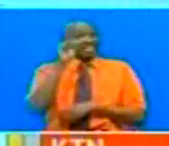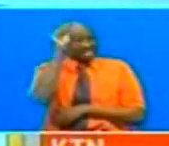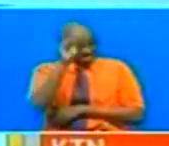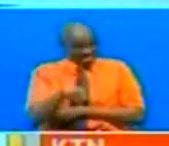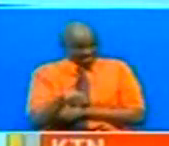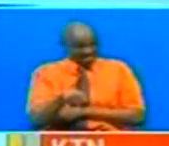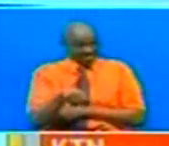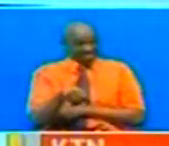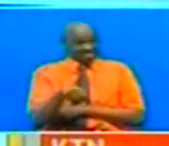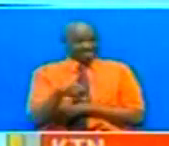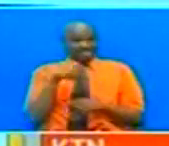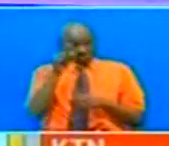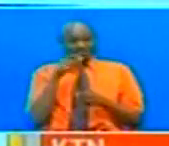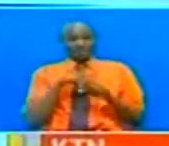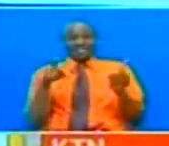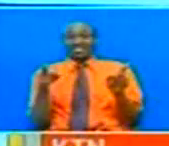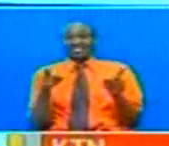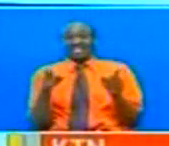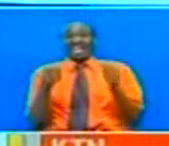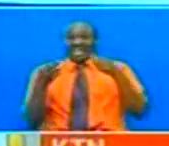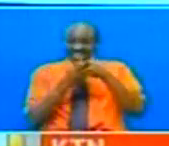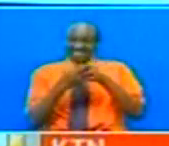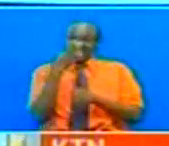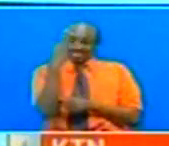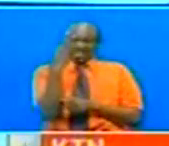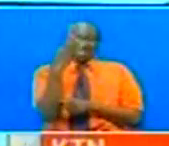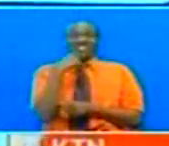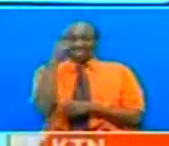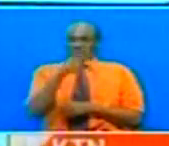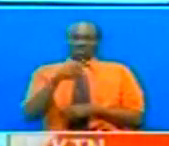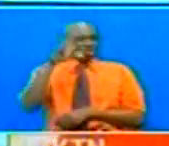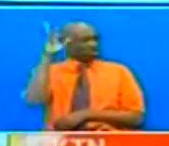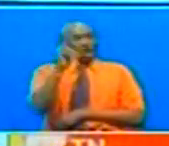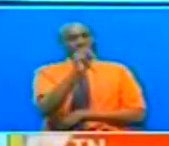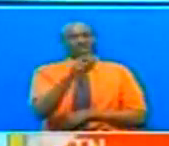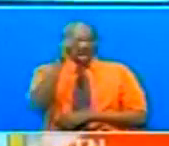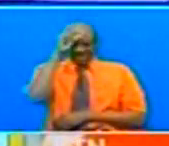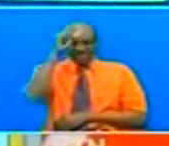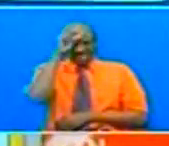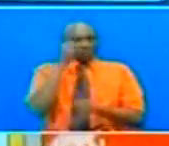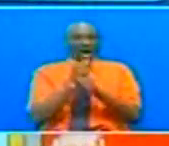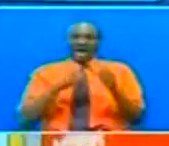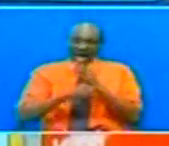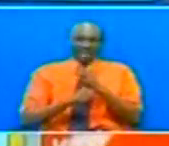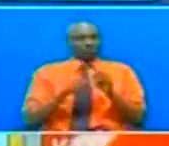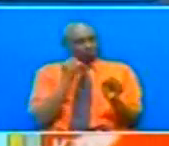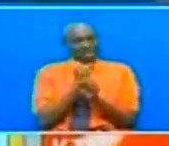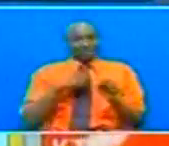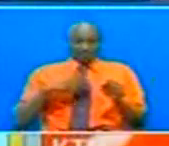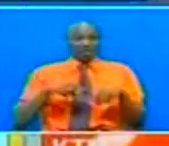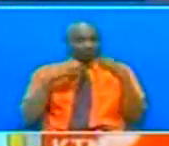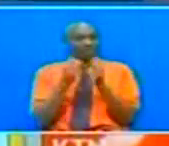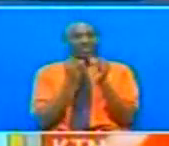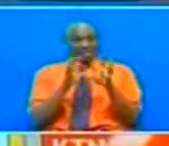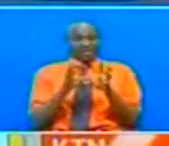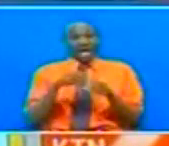serikali imeweka juhudi za kutosha na asilimia 83 inasema la, serikali haijaweka juhudi za kutosha. Na kuna wale ambao